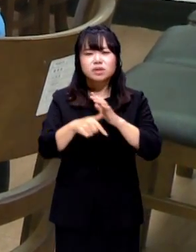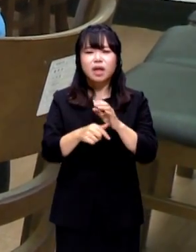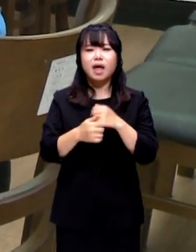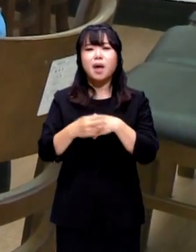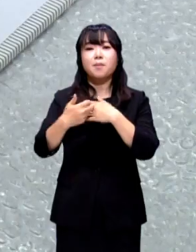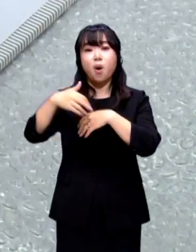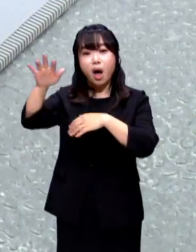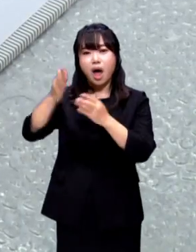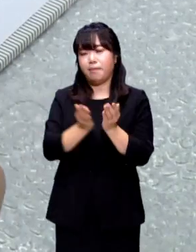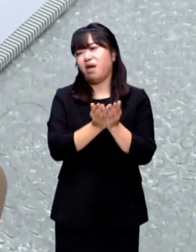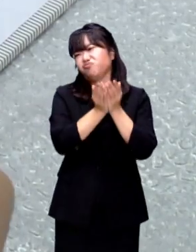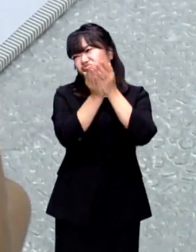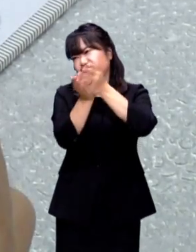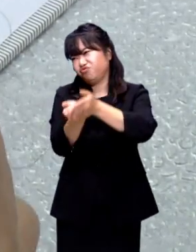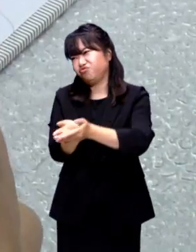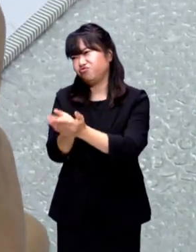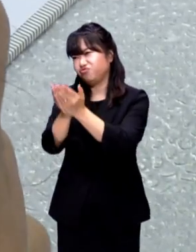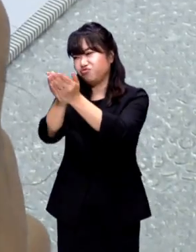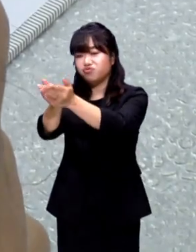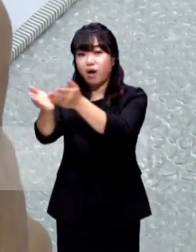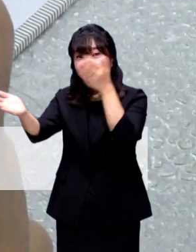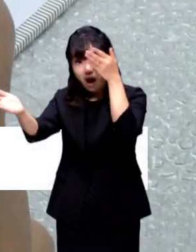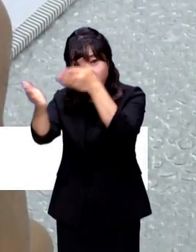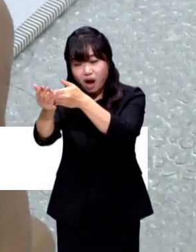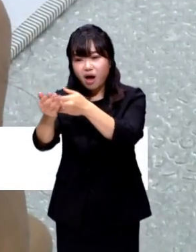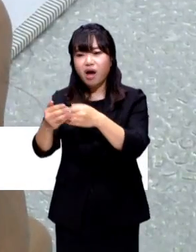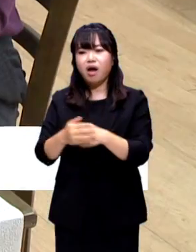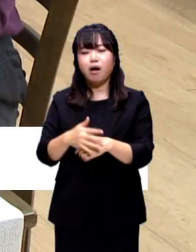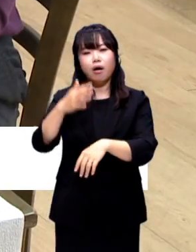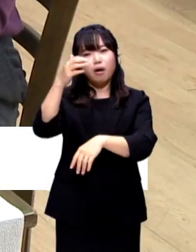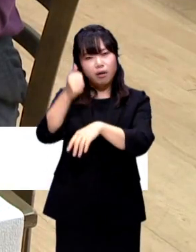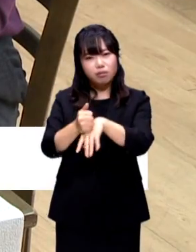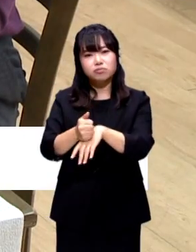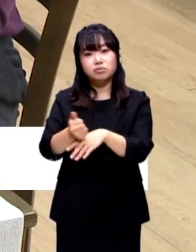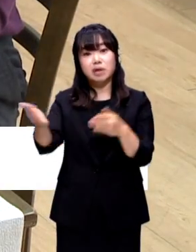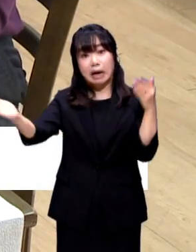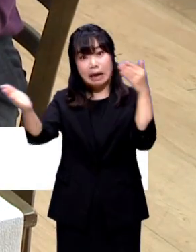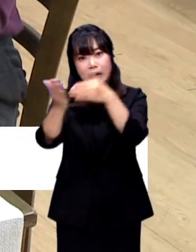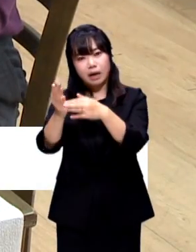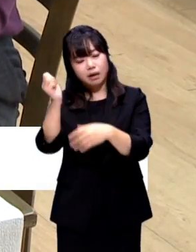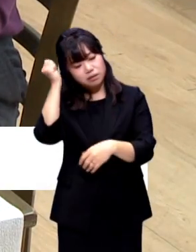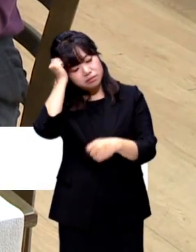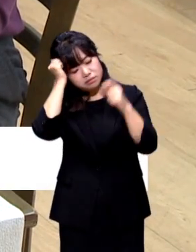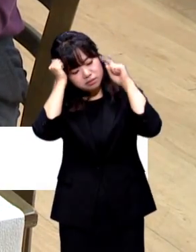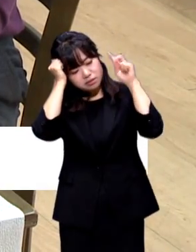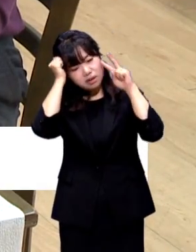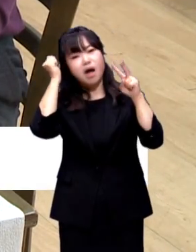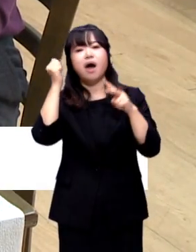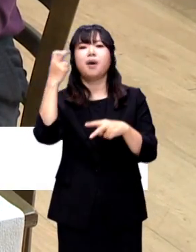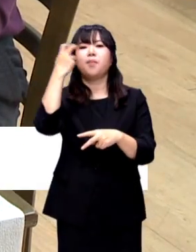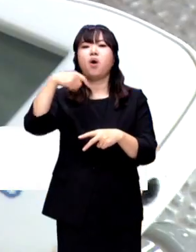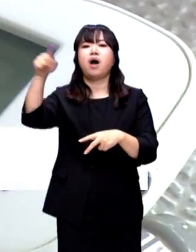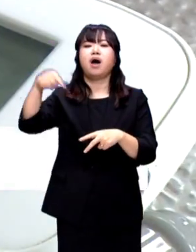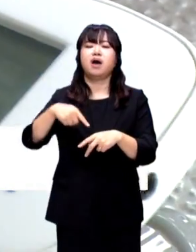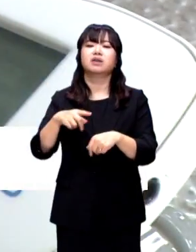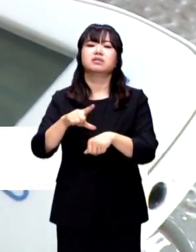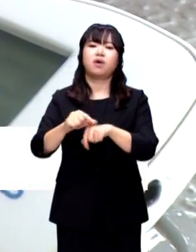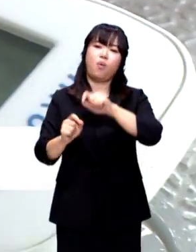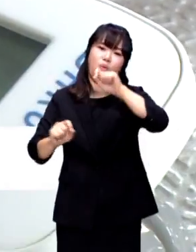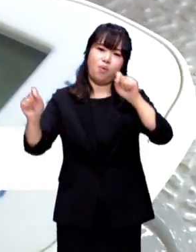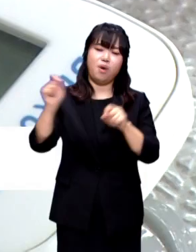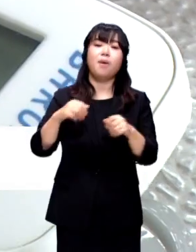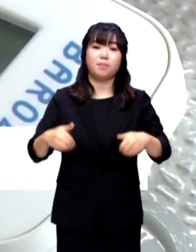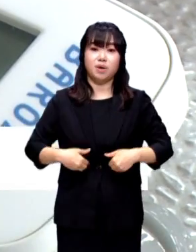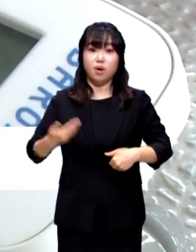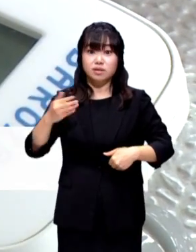육지로 나가야 했던 섬 주민들 배로 이동해야 하기 때문에 최소 이틀이 걸립니다. 하지만 섬을 찾은